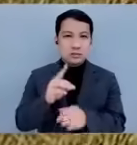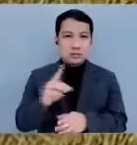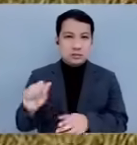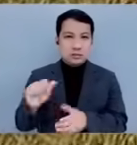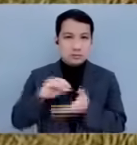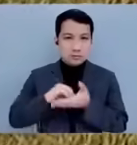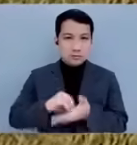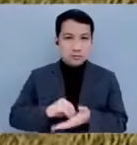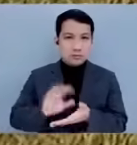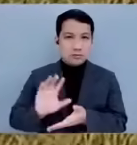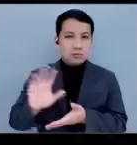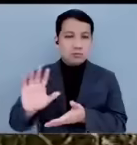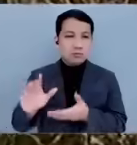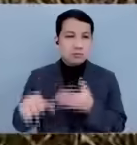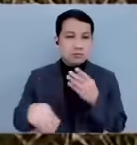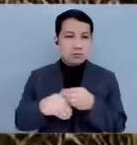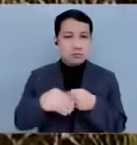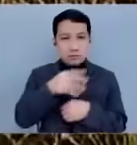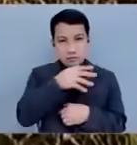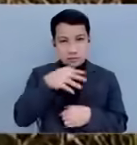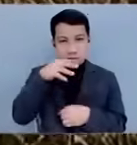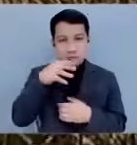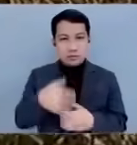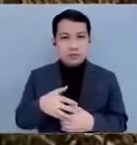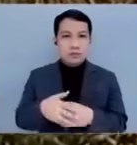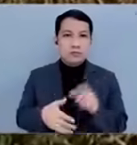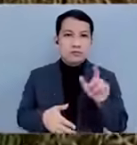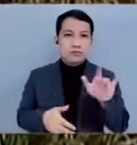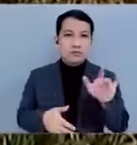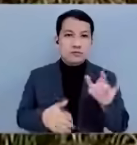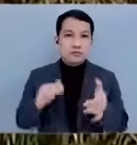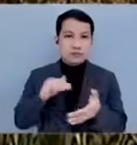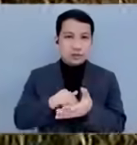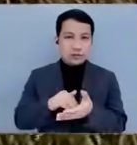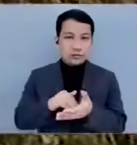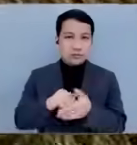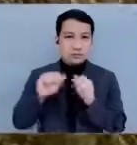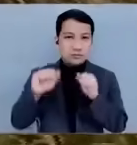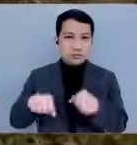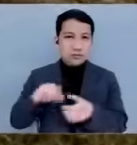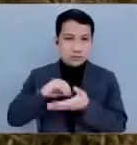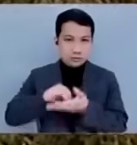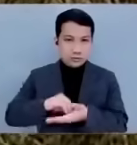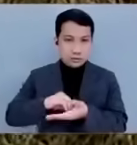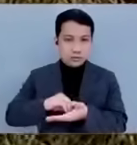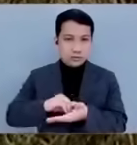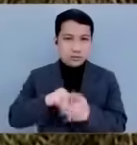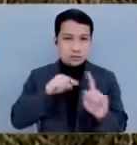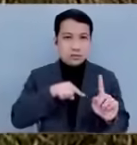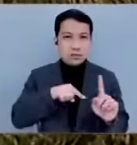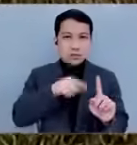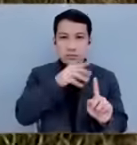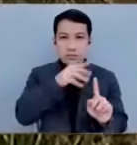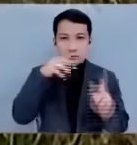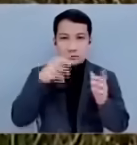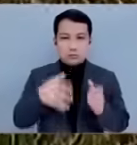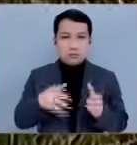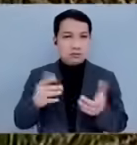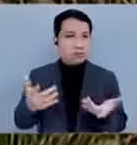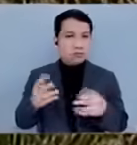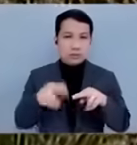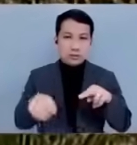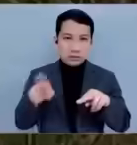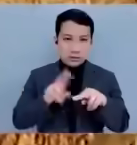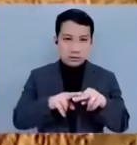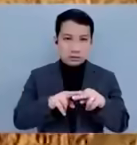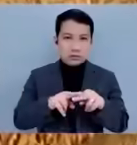mga apektadong magsasaka. Hanggang 25,000 pesos ang pwedeng utangin ng kada isang magsasaka nang walang interes o